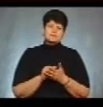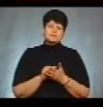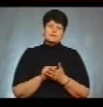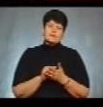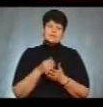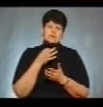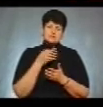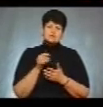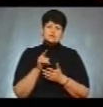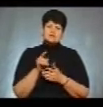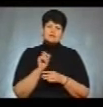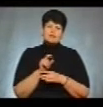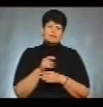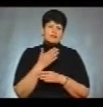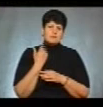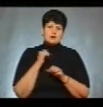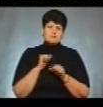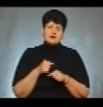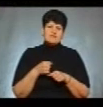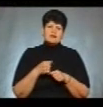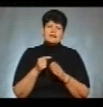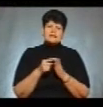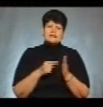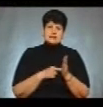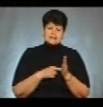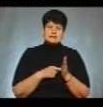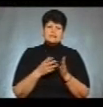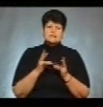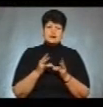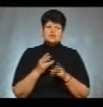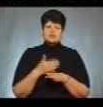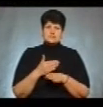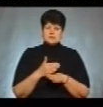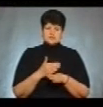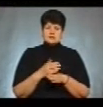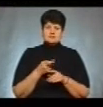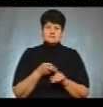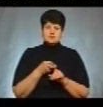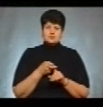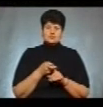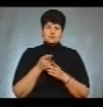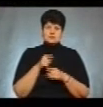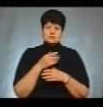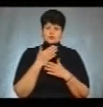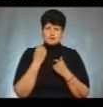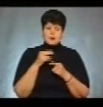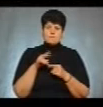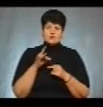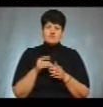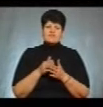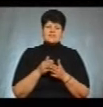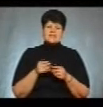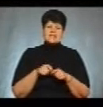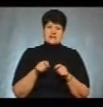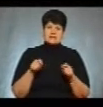І зазначено, що замовник не має права ділити предмет закупівлі на частину з метою уникнення проведення процедури відкритих торгів.